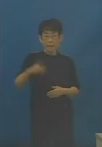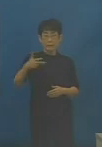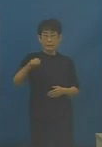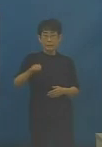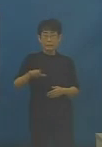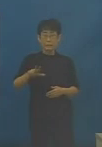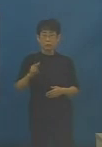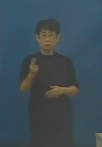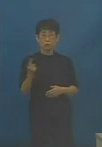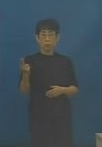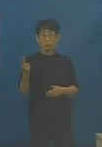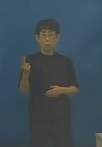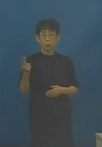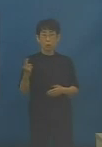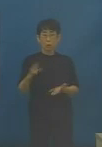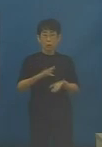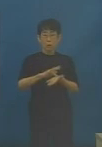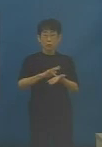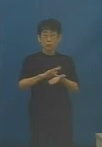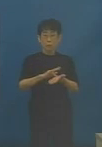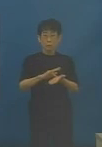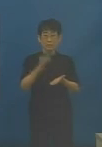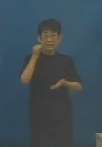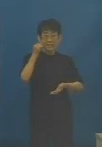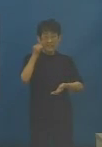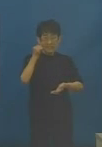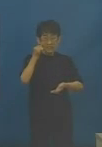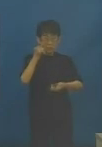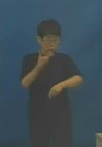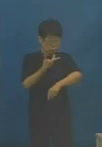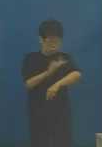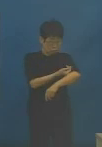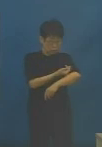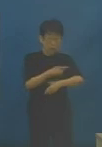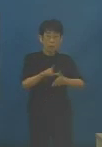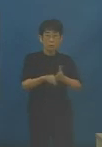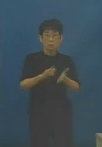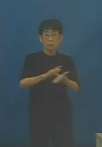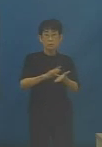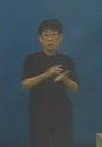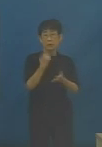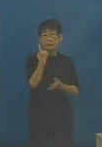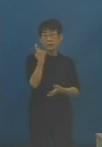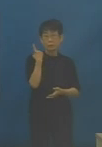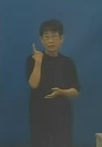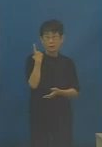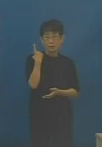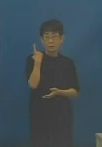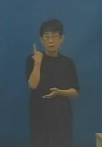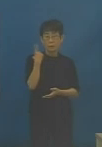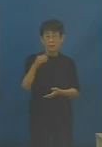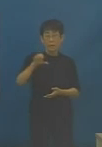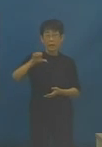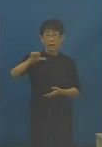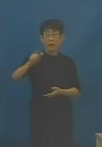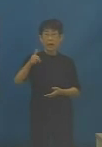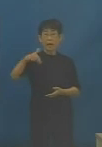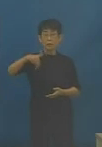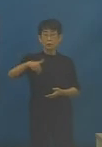薬剤、これは筋肉注射をで投与する薬剤が昨日、これはアストラゼネカ製